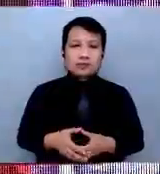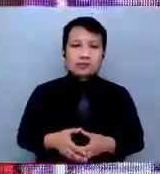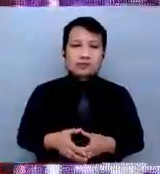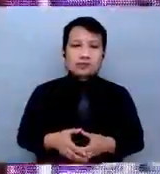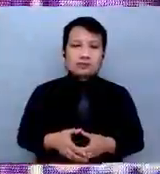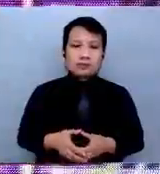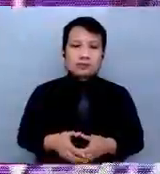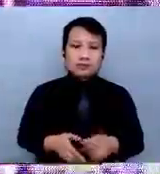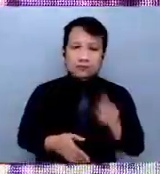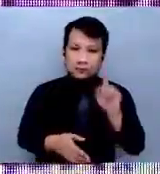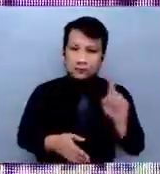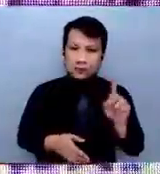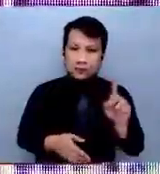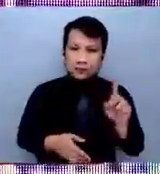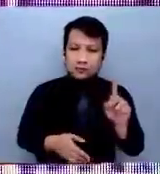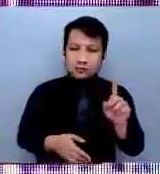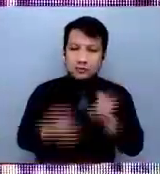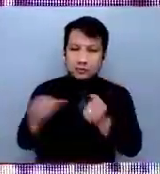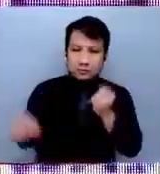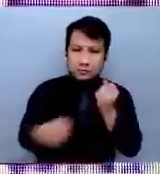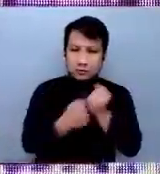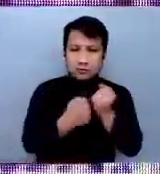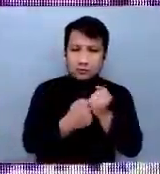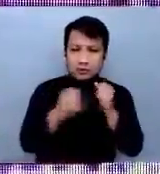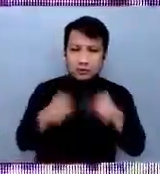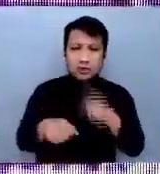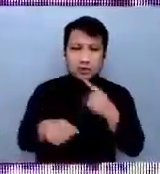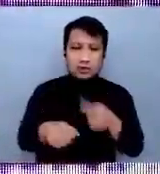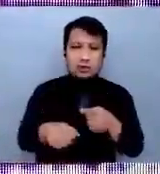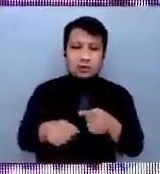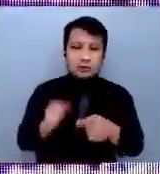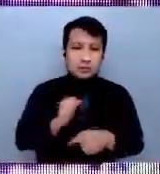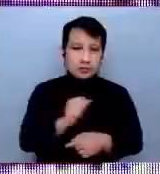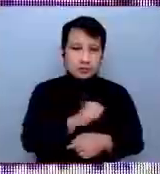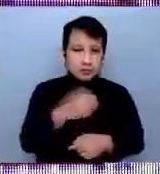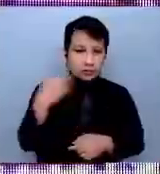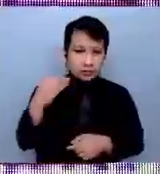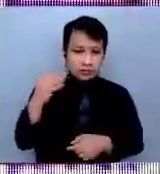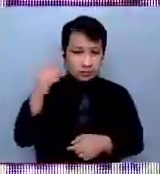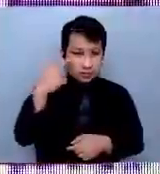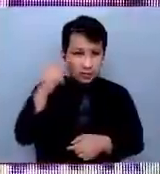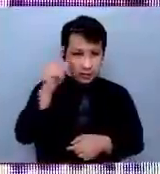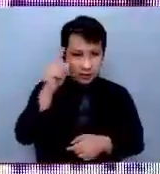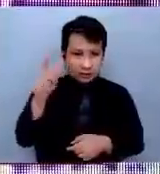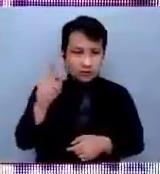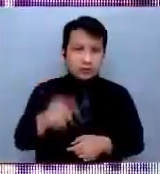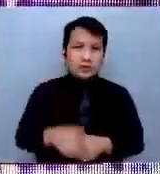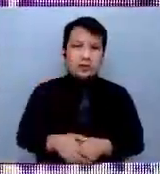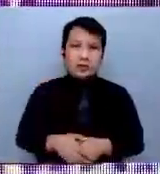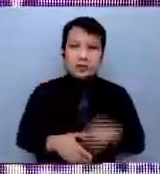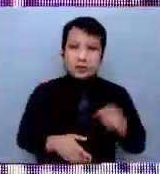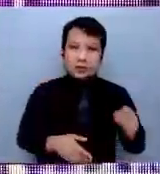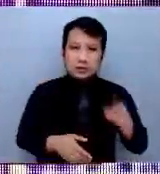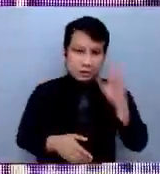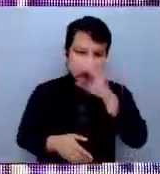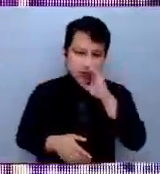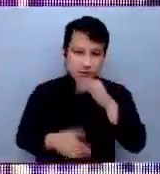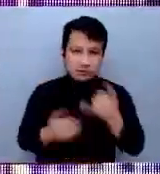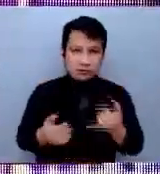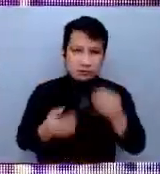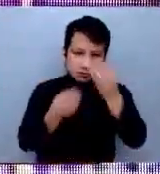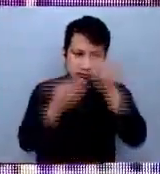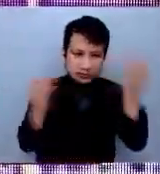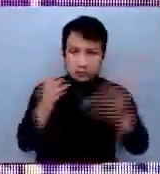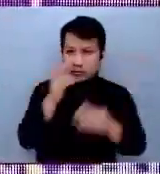Isa po sa mga principal sponsors ng anti-terror law, si Presidential Aspirant Panfilo Ping Lacson. Nasa Cebu siya ngayon para sa Visayas leg